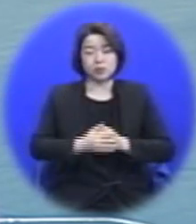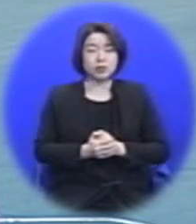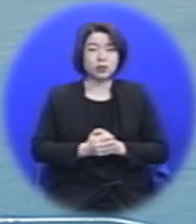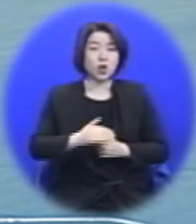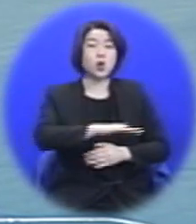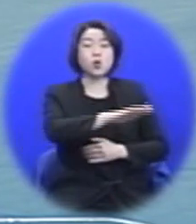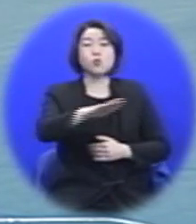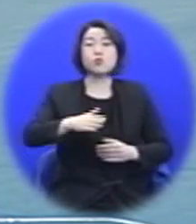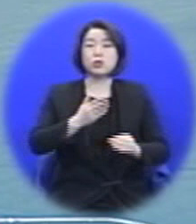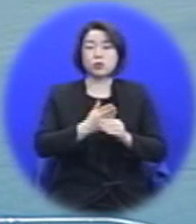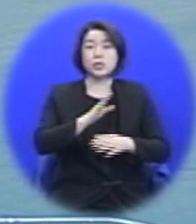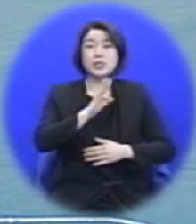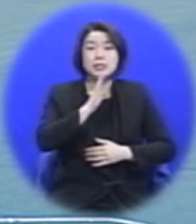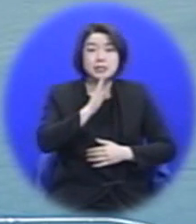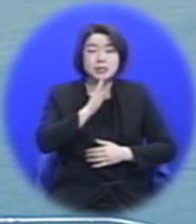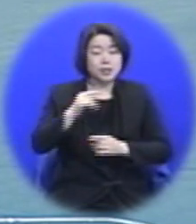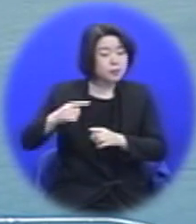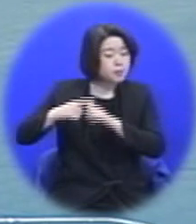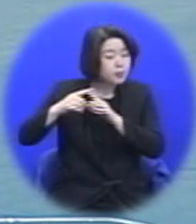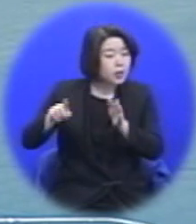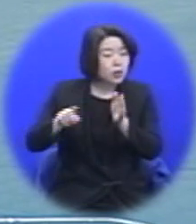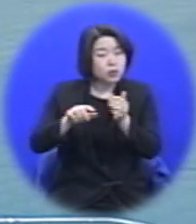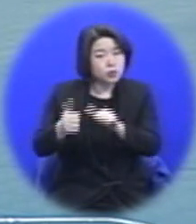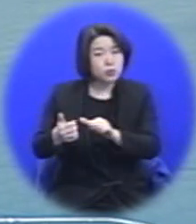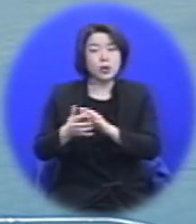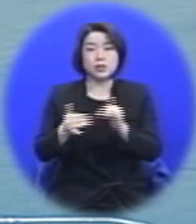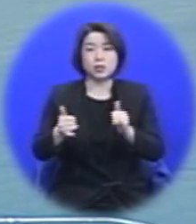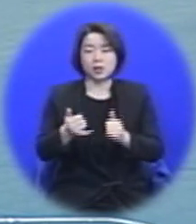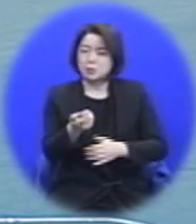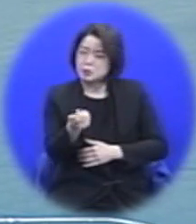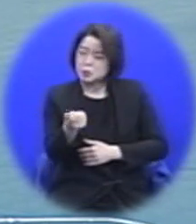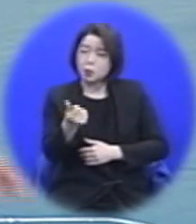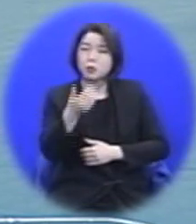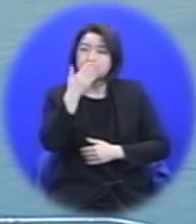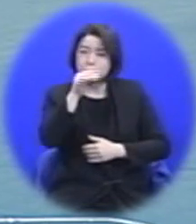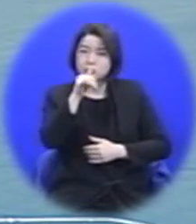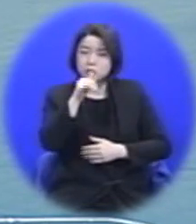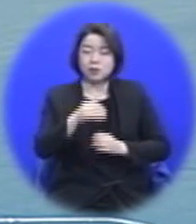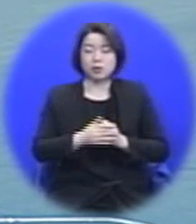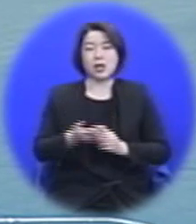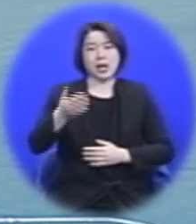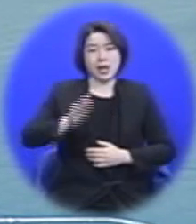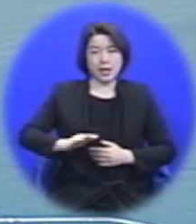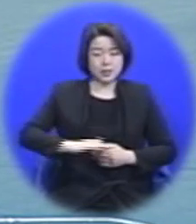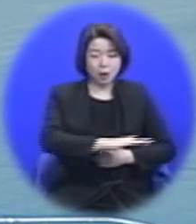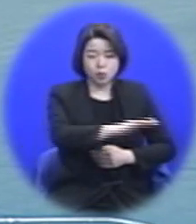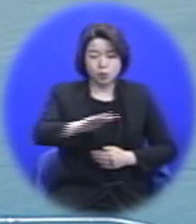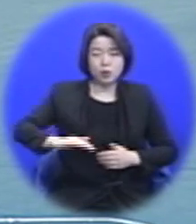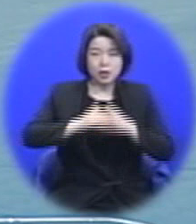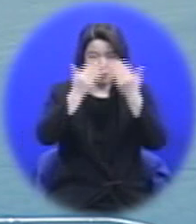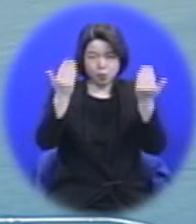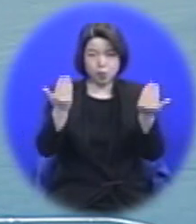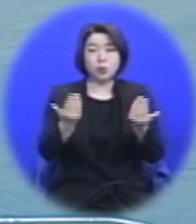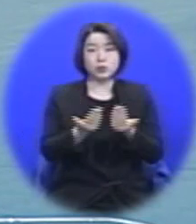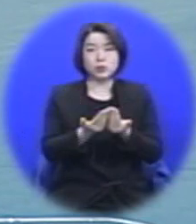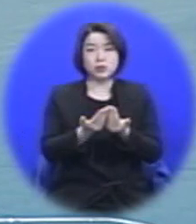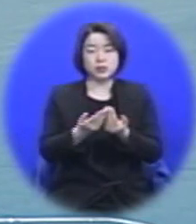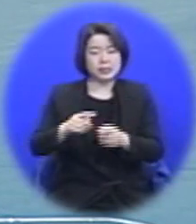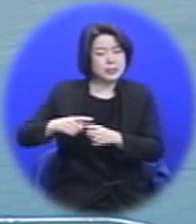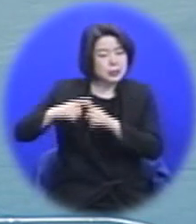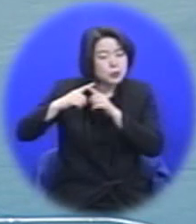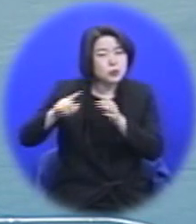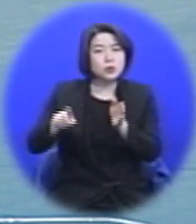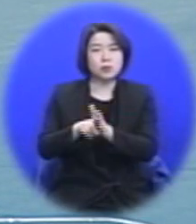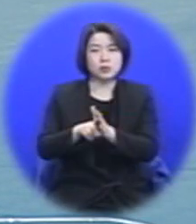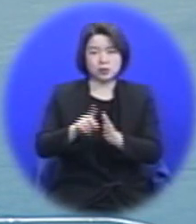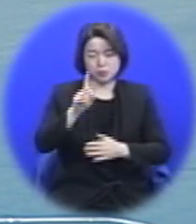우리 중에 실제로 순교할 자는 극히 적은 수일지도 모릅니다. 그러나 우리 모두는 다 순교의 믿음은 한